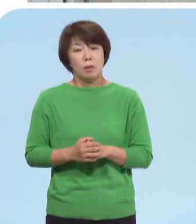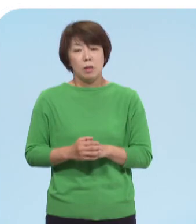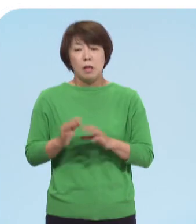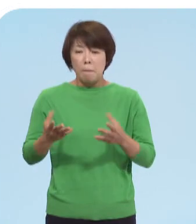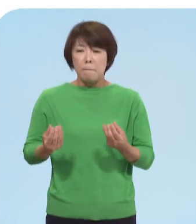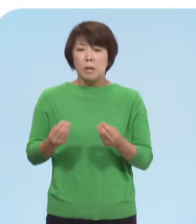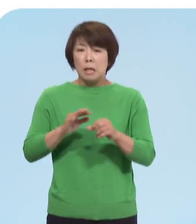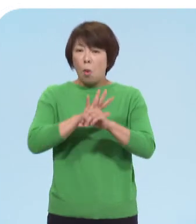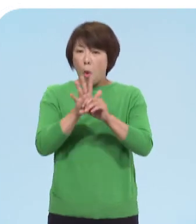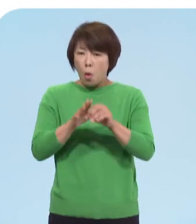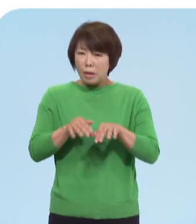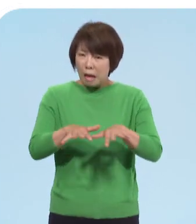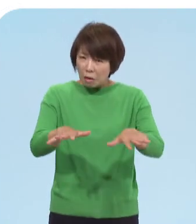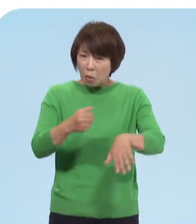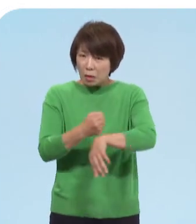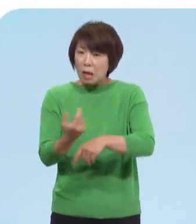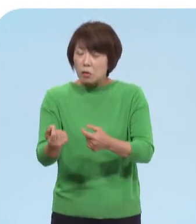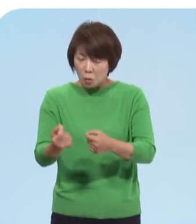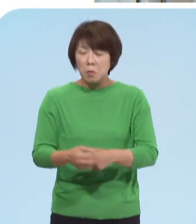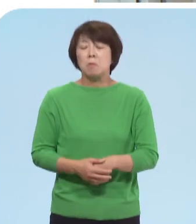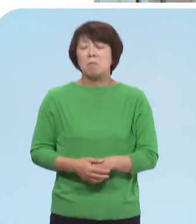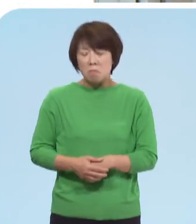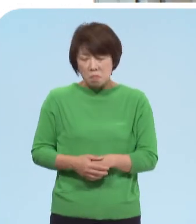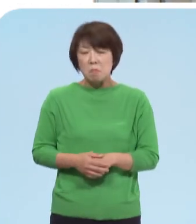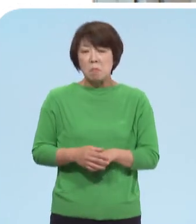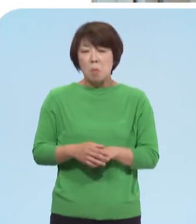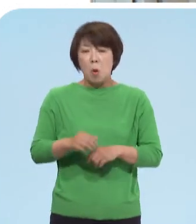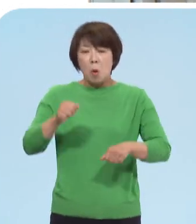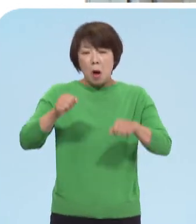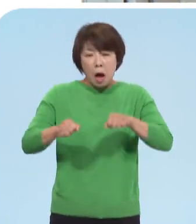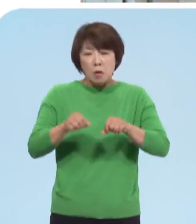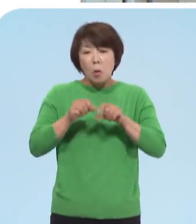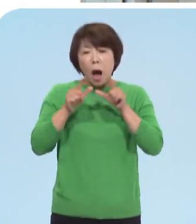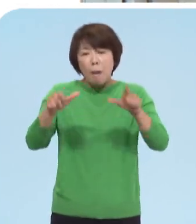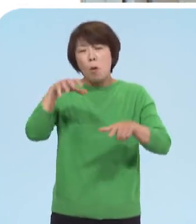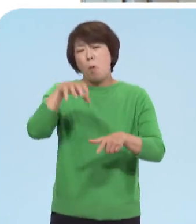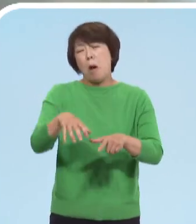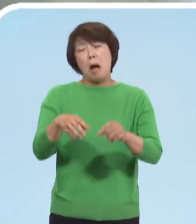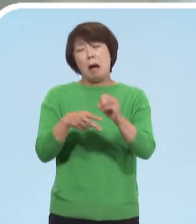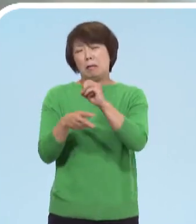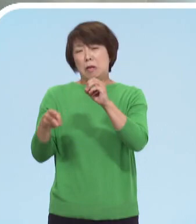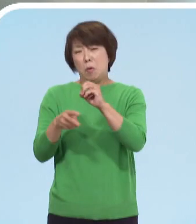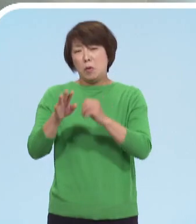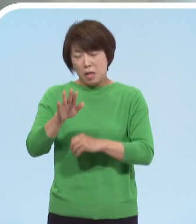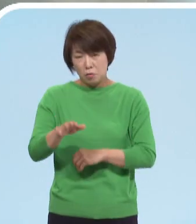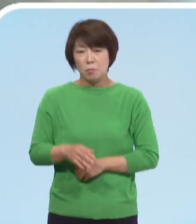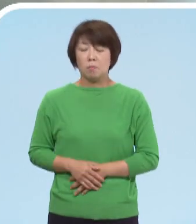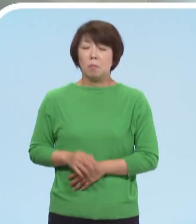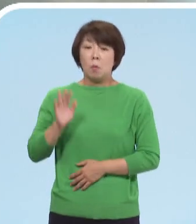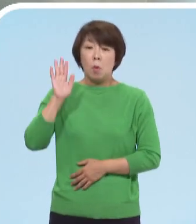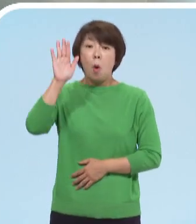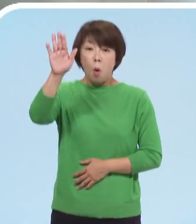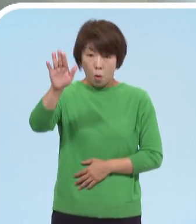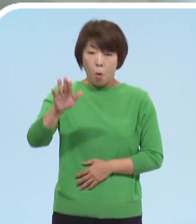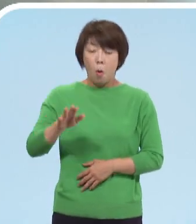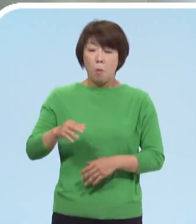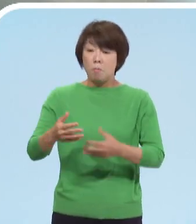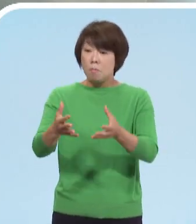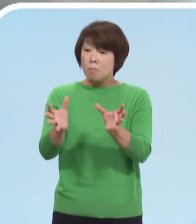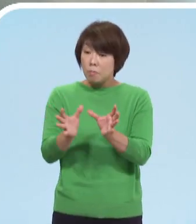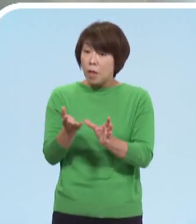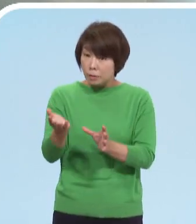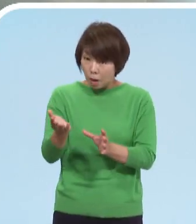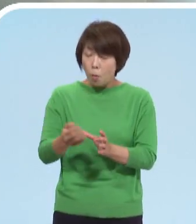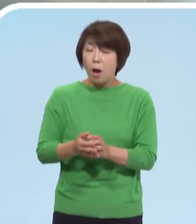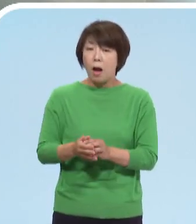やはりコロナの影響で大変じゃないですか。 コロナね、本番がもう全くゼロ。 今後なんですが、はい、ファンタスティ